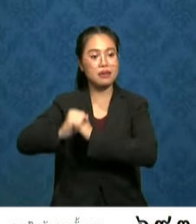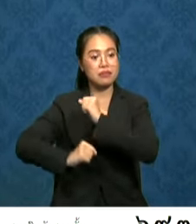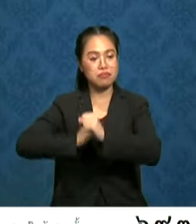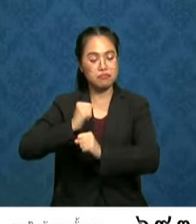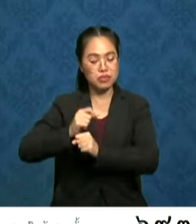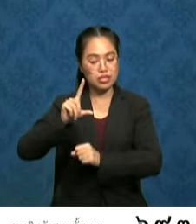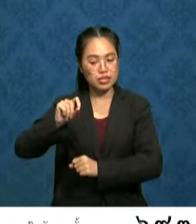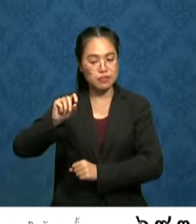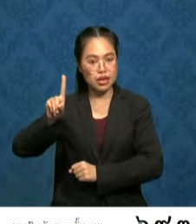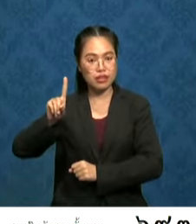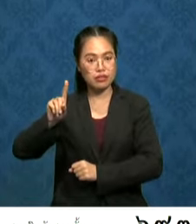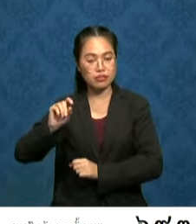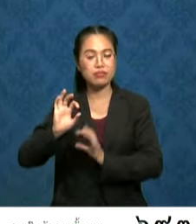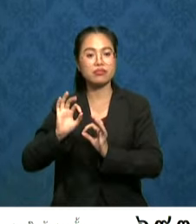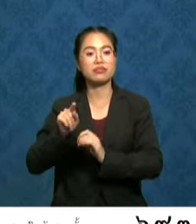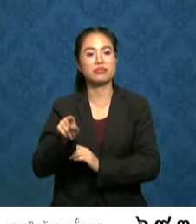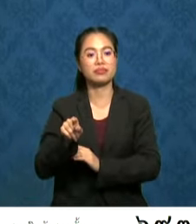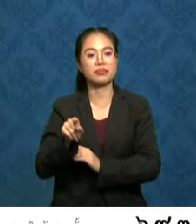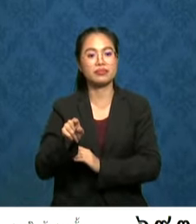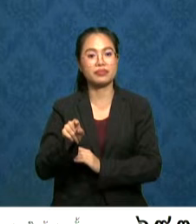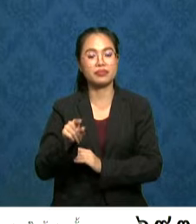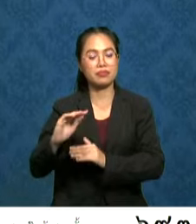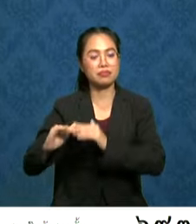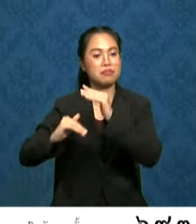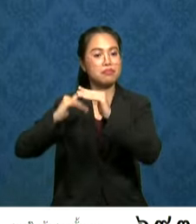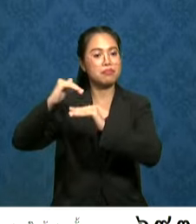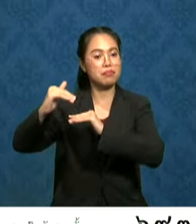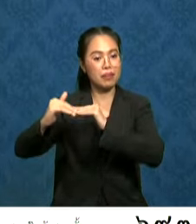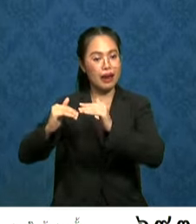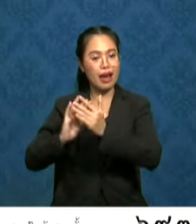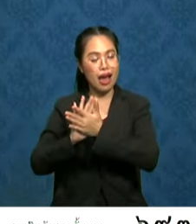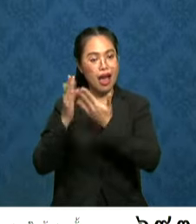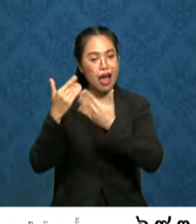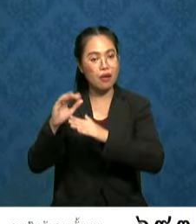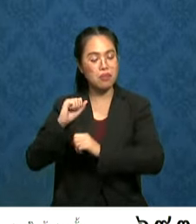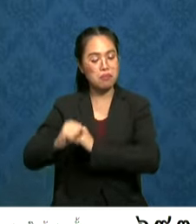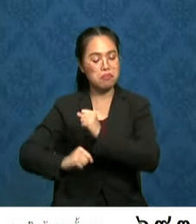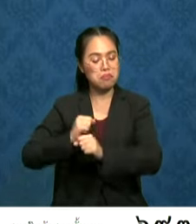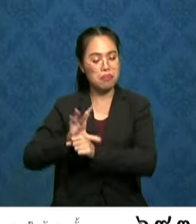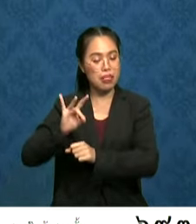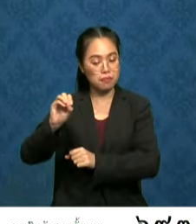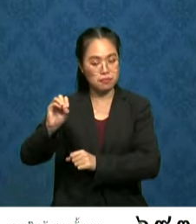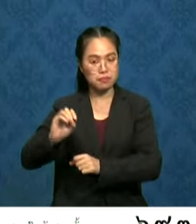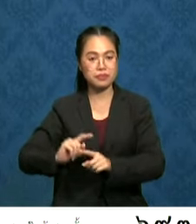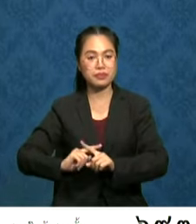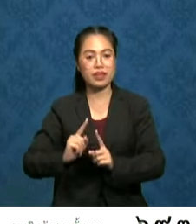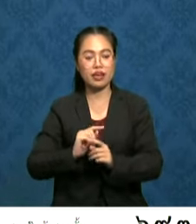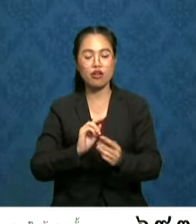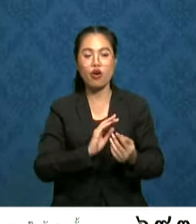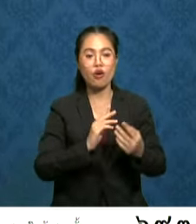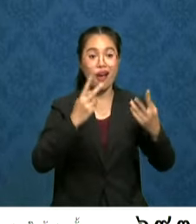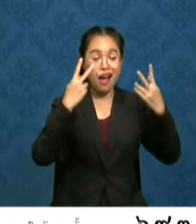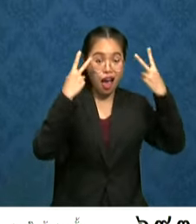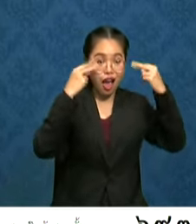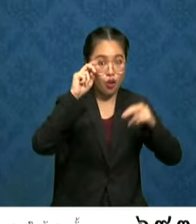ต้องต้องต้องตกไปนะคะเพราะว่าเอ่อนั่นคือเป็นประเทศพัฒนาแล้วในอีก 80ปีนะคะก็แต่ว่าของคุณเศรษฐาก็